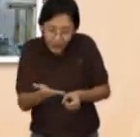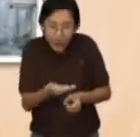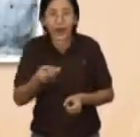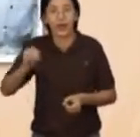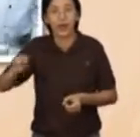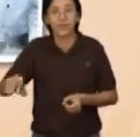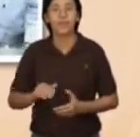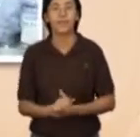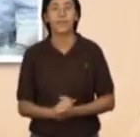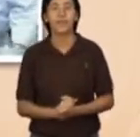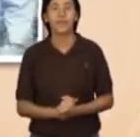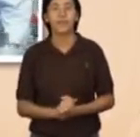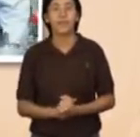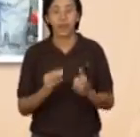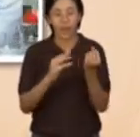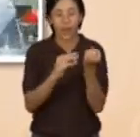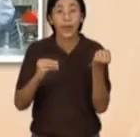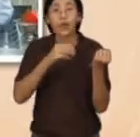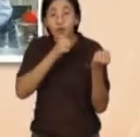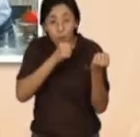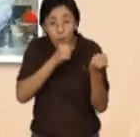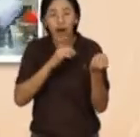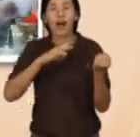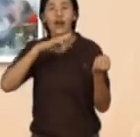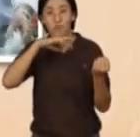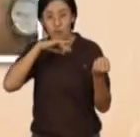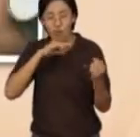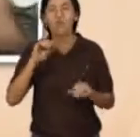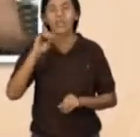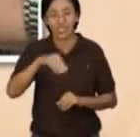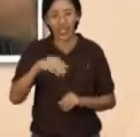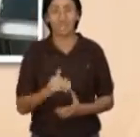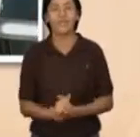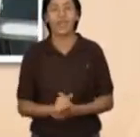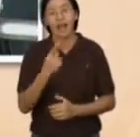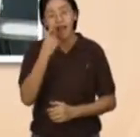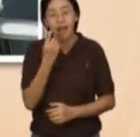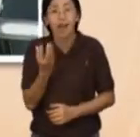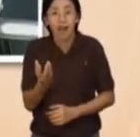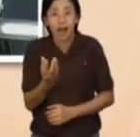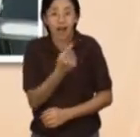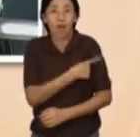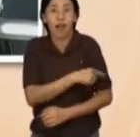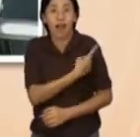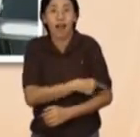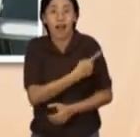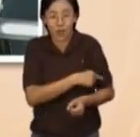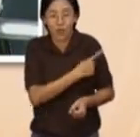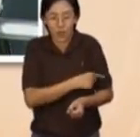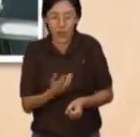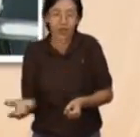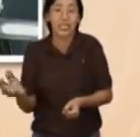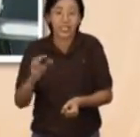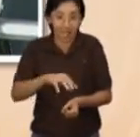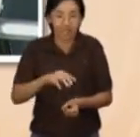เอาแครอทใส่ไปก่อน ครับผมเพราะแครอทมีสุขภาพแล้วก็หอมใหญ่ หอมใหญ่ปกติเด็กๆอะค่ะโดยเฉพาะเด็กๆจะไม่